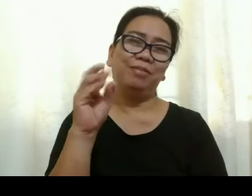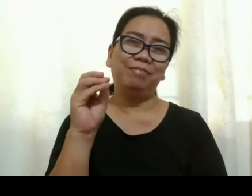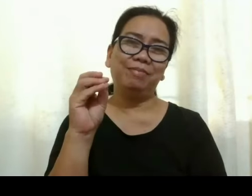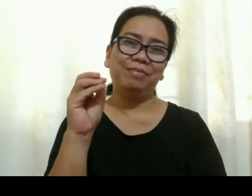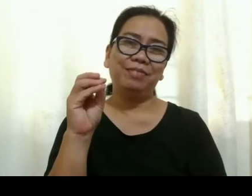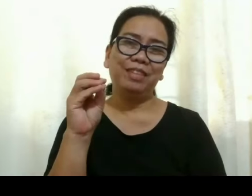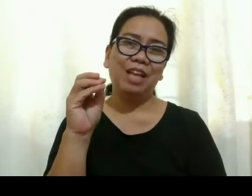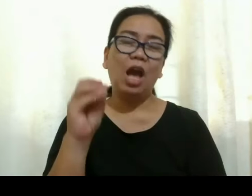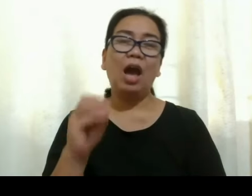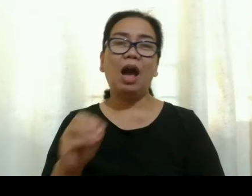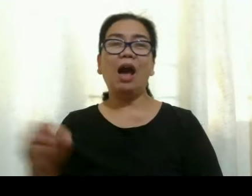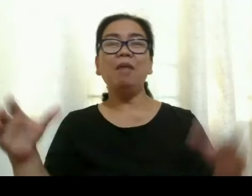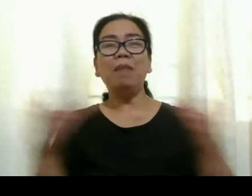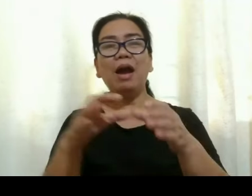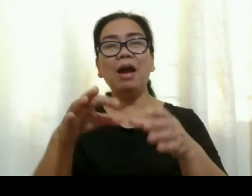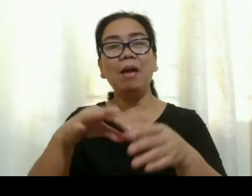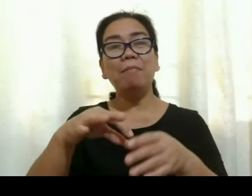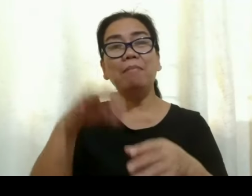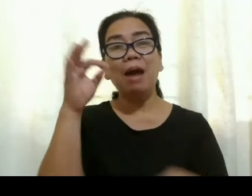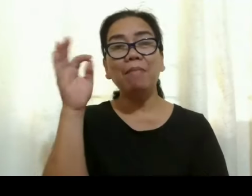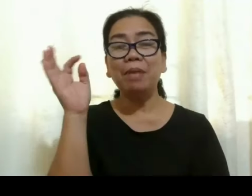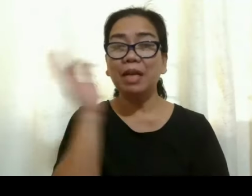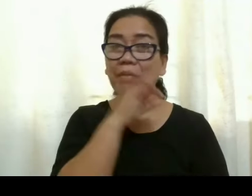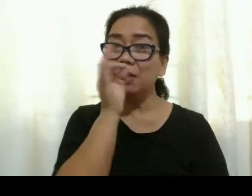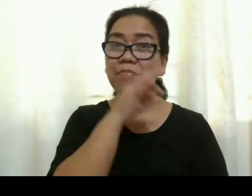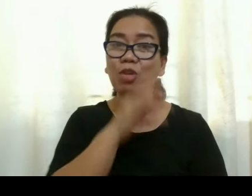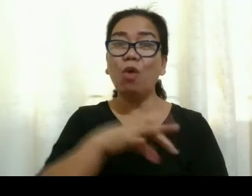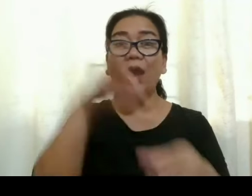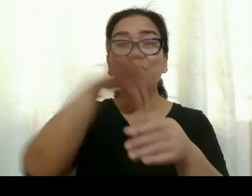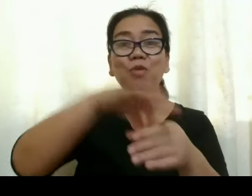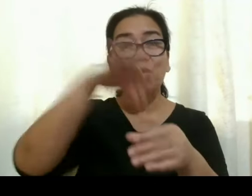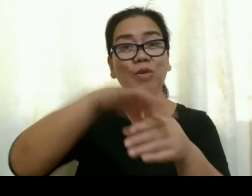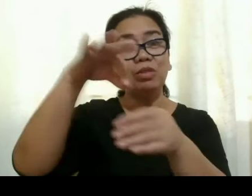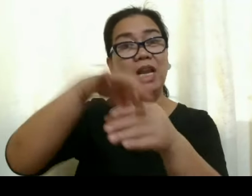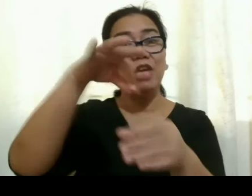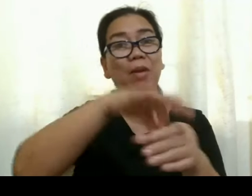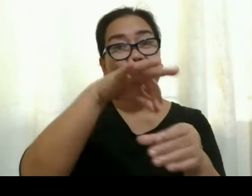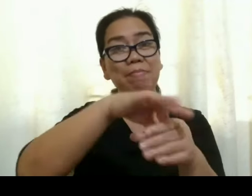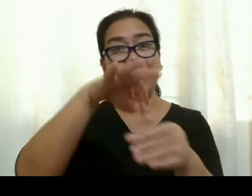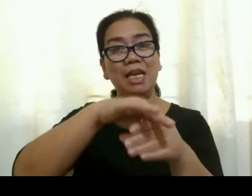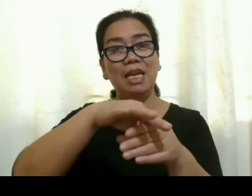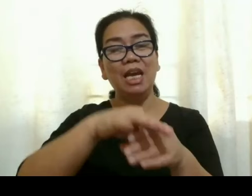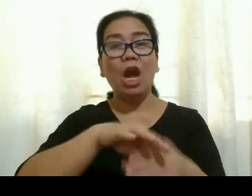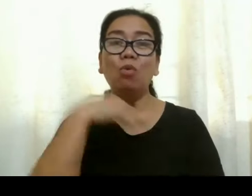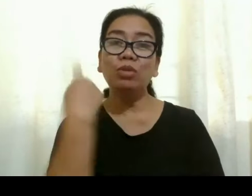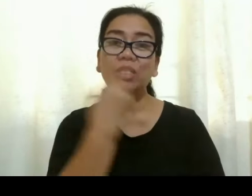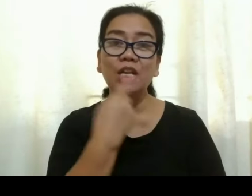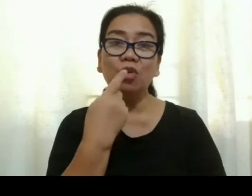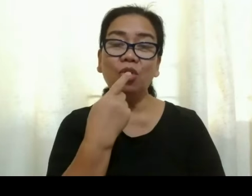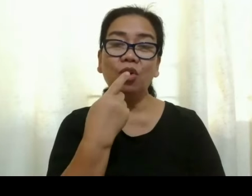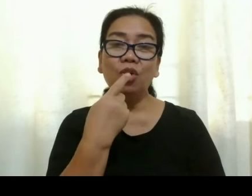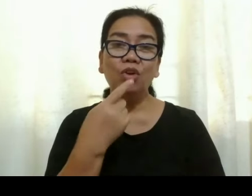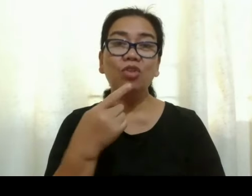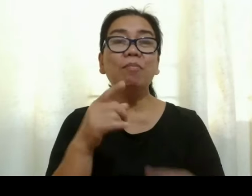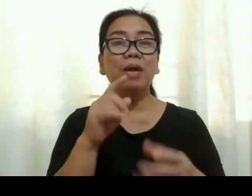demokratiko, ang mga mamamayang Pilipino ay bumoboto, sila yung namimili kung